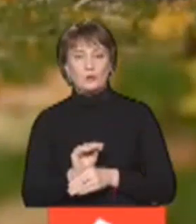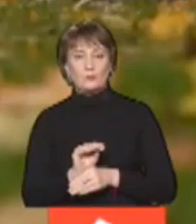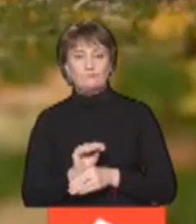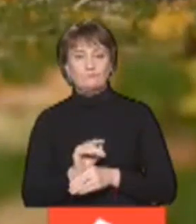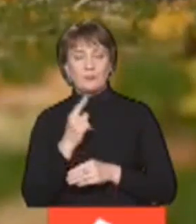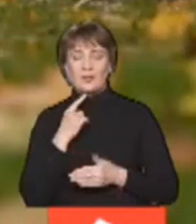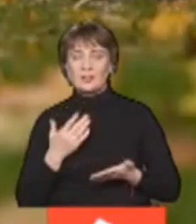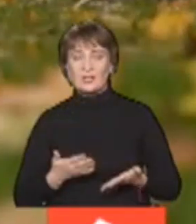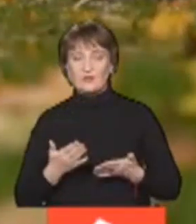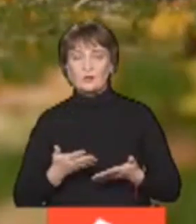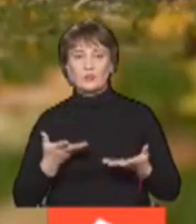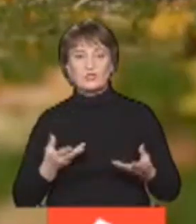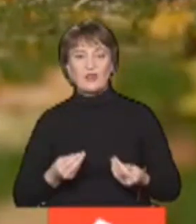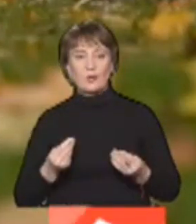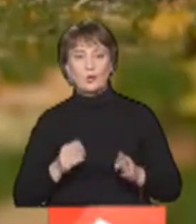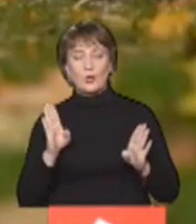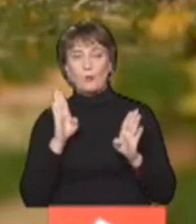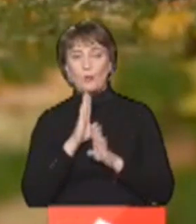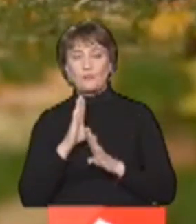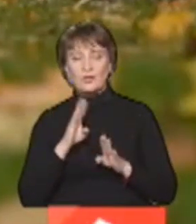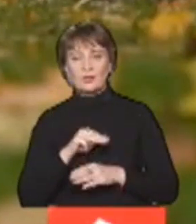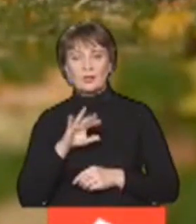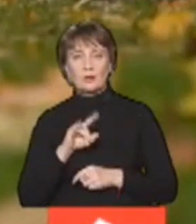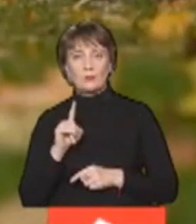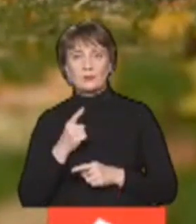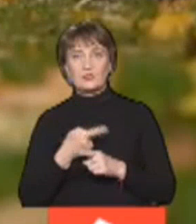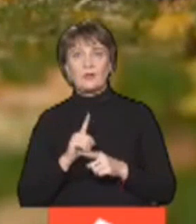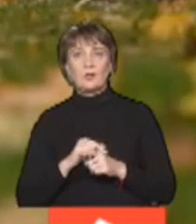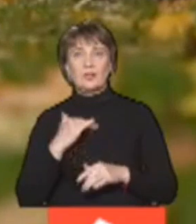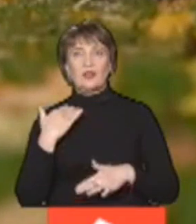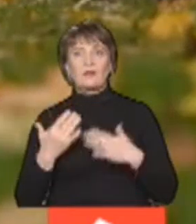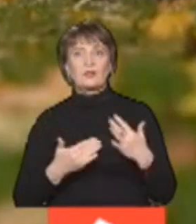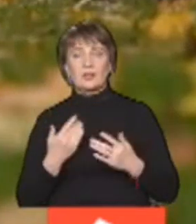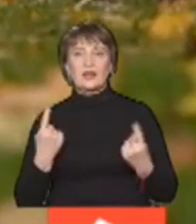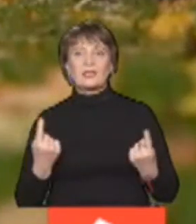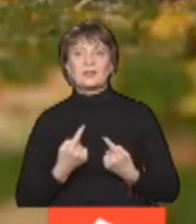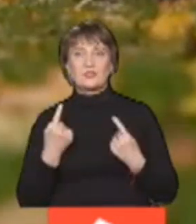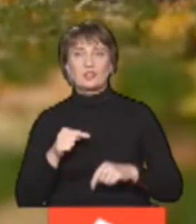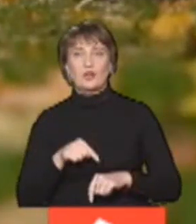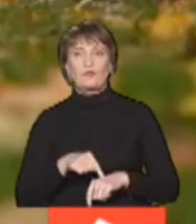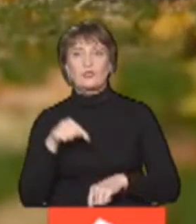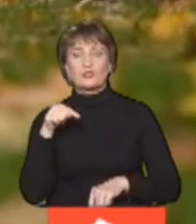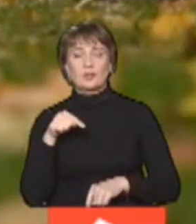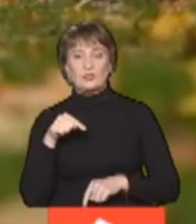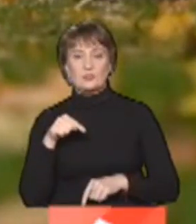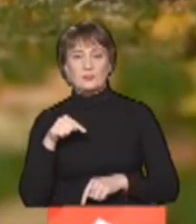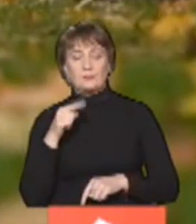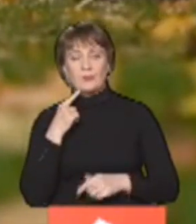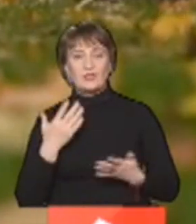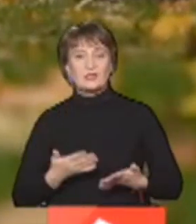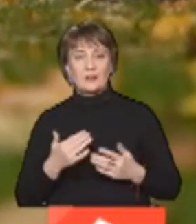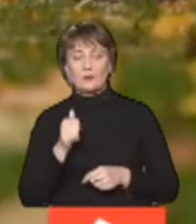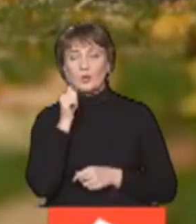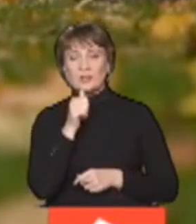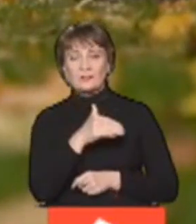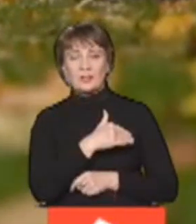дискомфорту, тому що за вологою повітряної маси та поривчастий трошки вітер, звичайно, відчуваємо такий трошки дискомфорт.